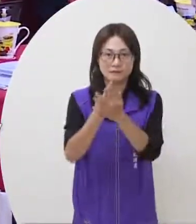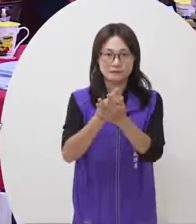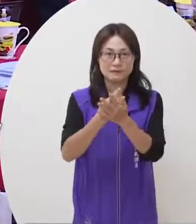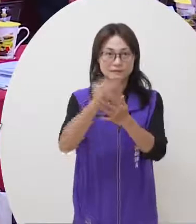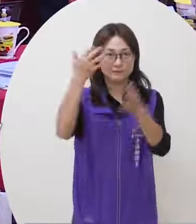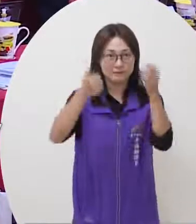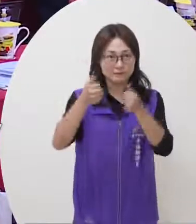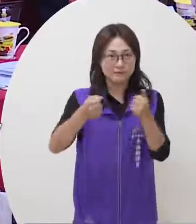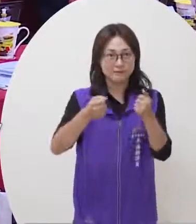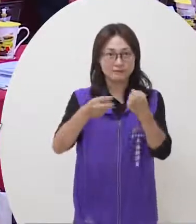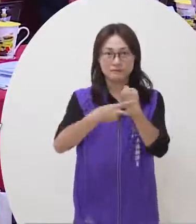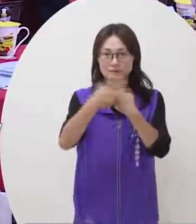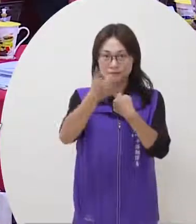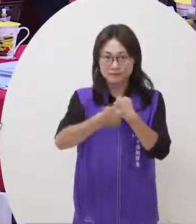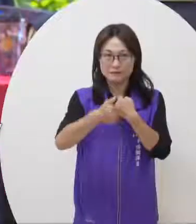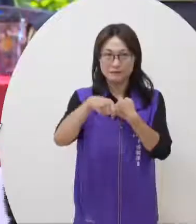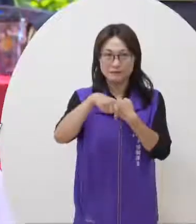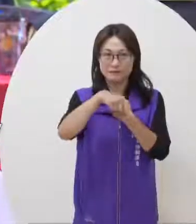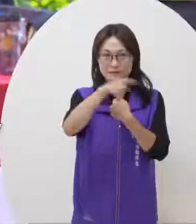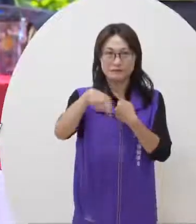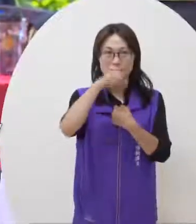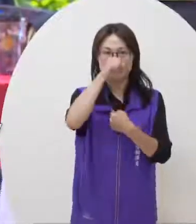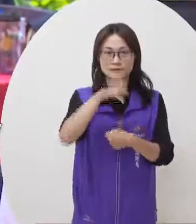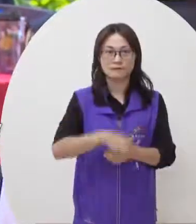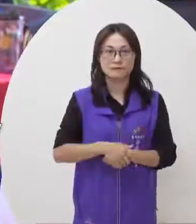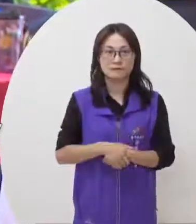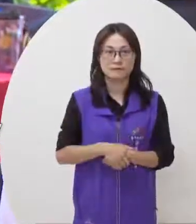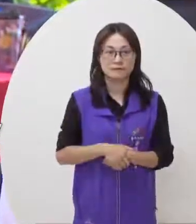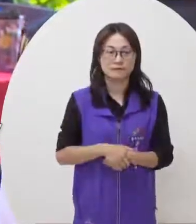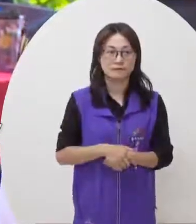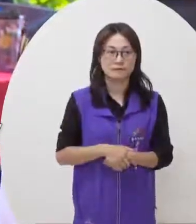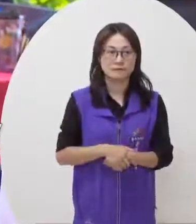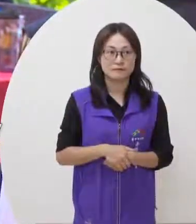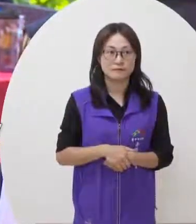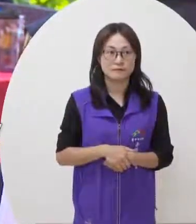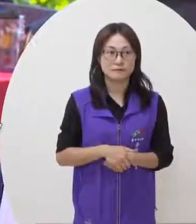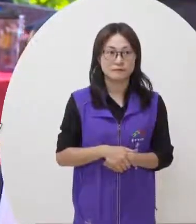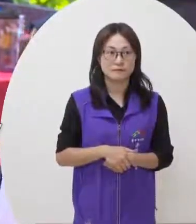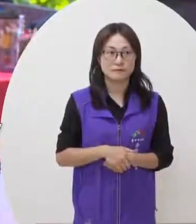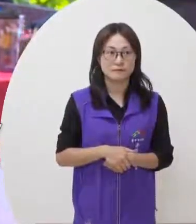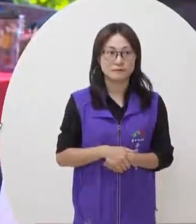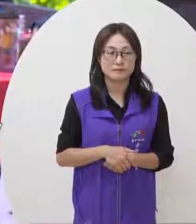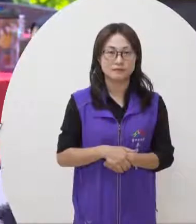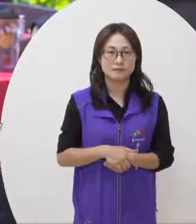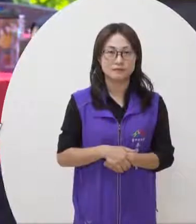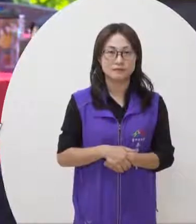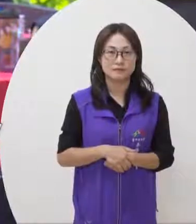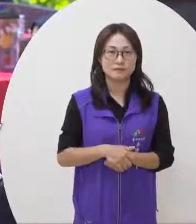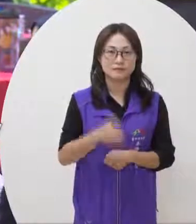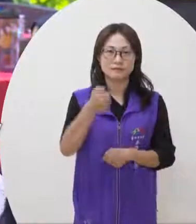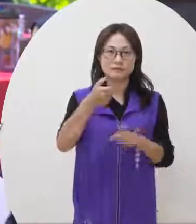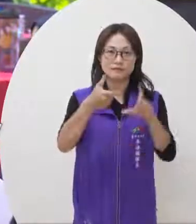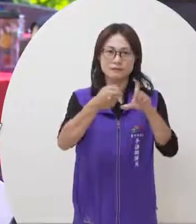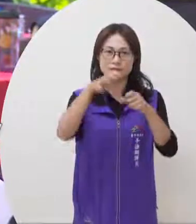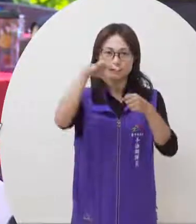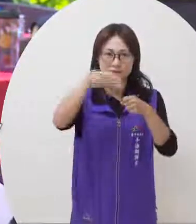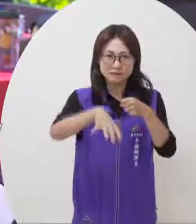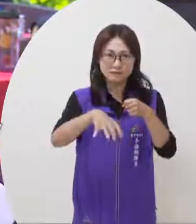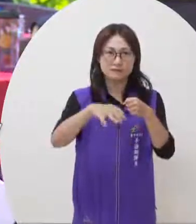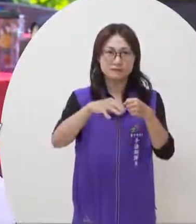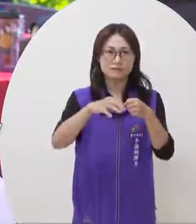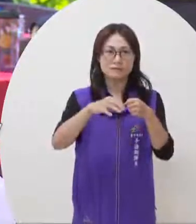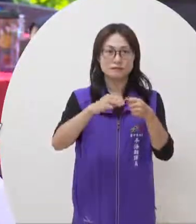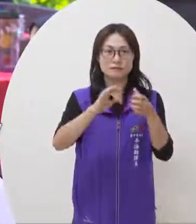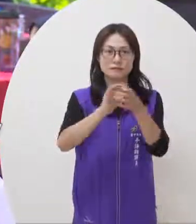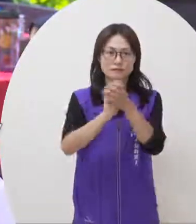位里长啊，大家好哈啊，首先感谢咱市府迄个团队吼，啊，甲咱公所的用心啊，来为